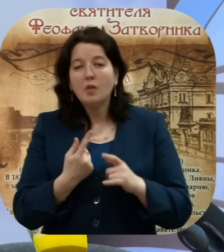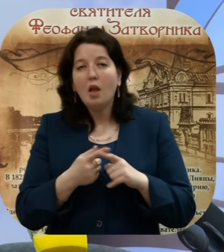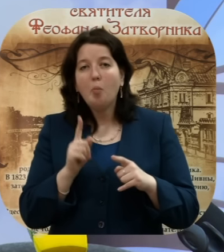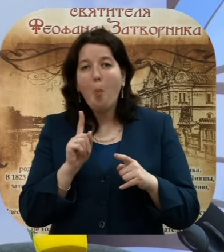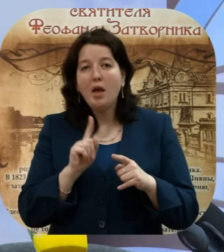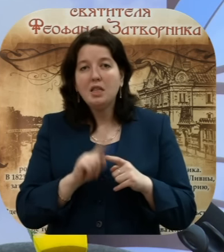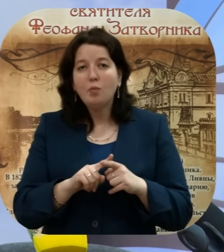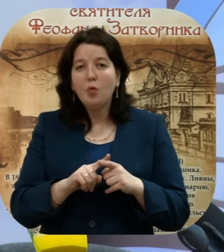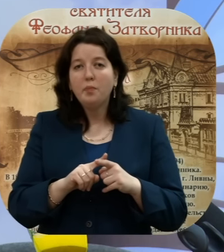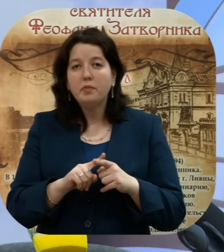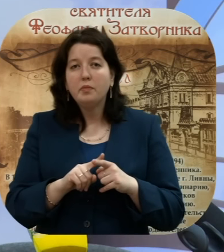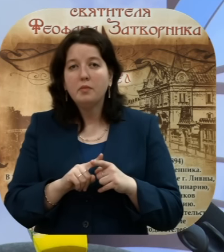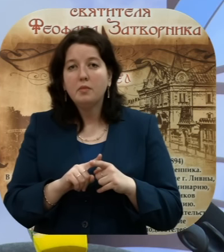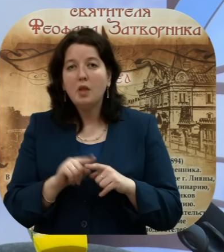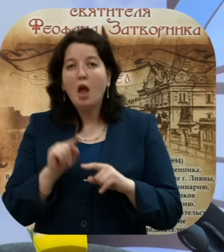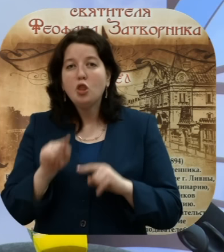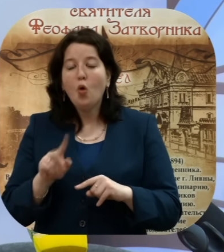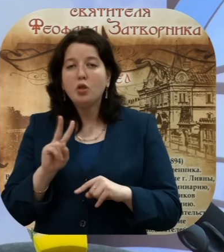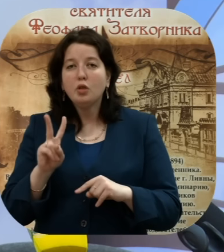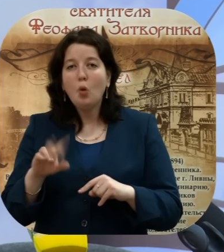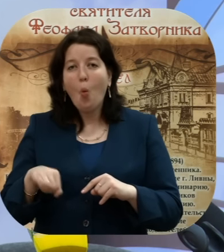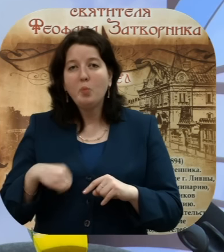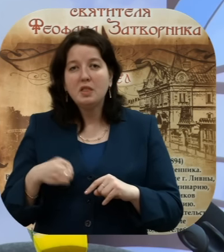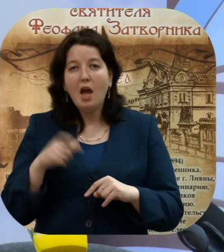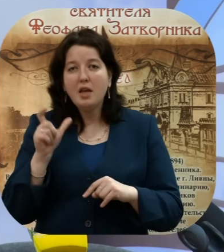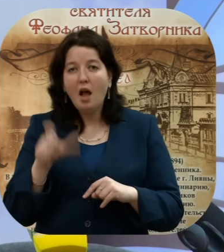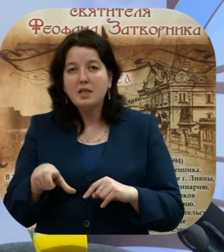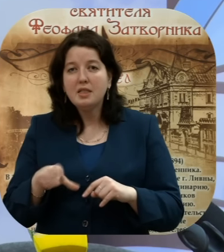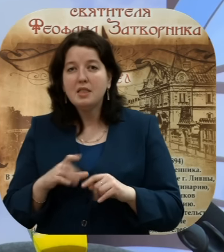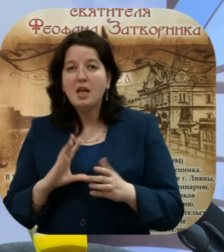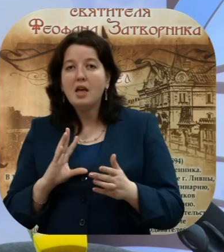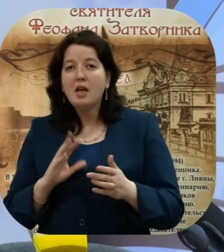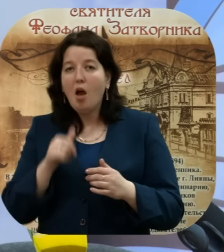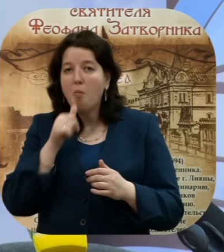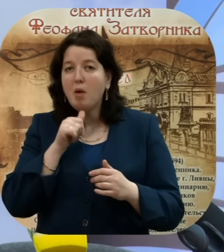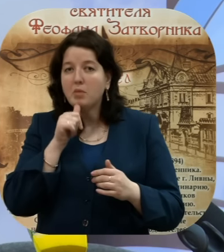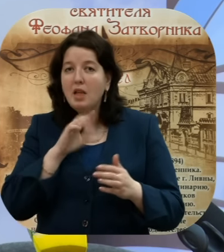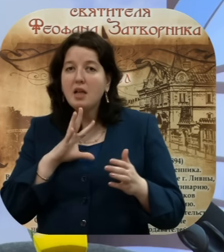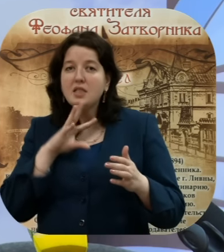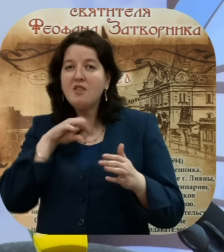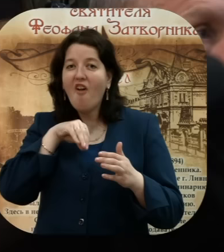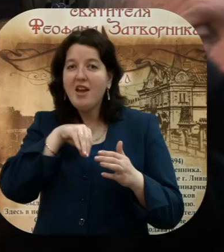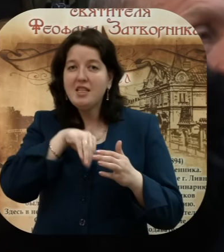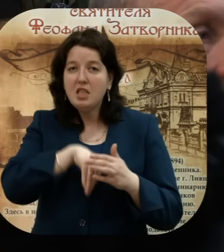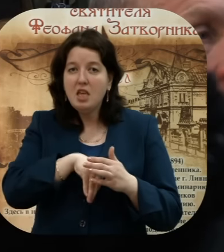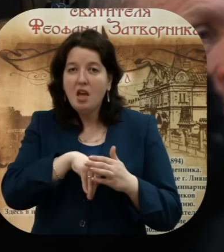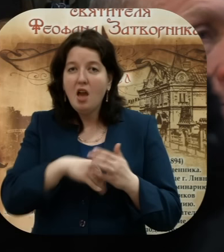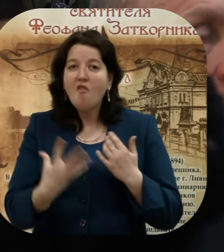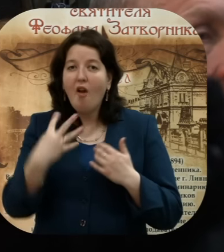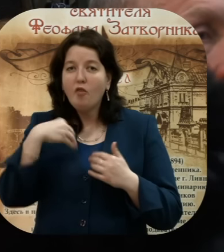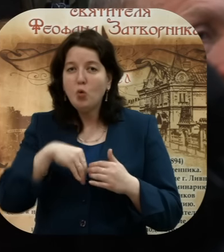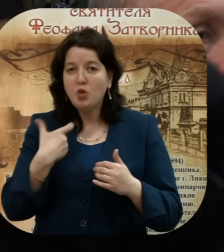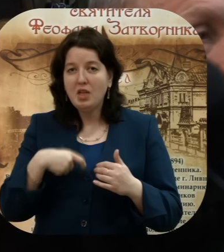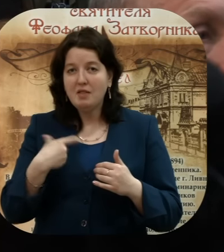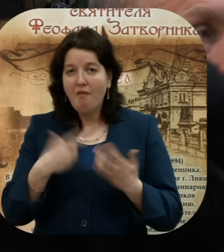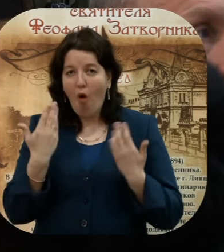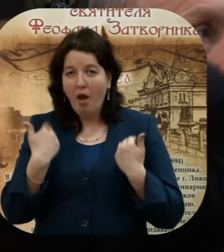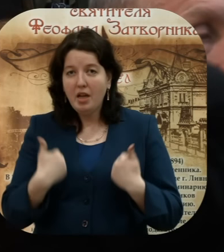Поэтому тот, кто постарался войти во внутреннюю клеть свою,